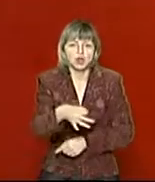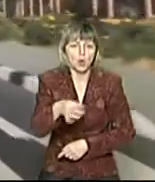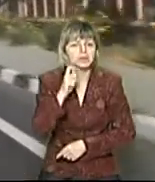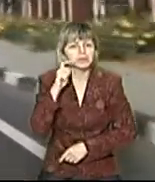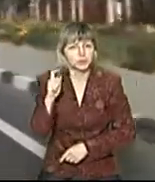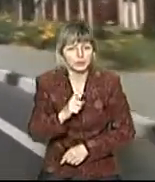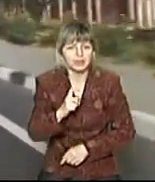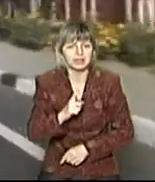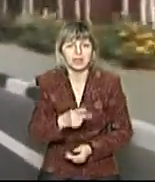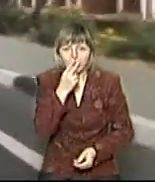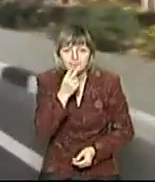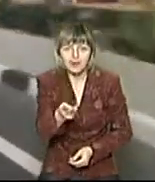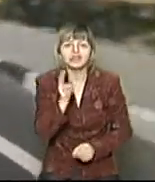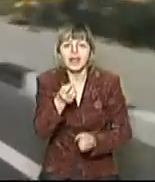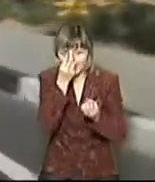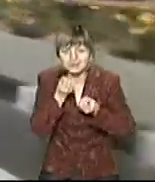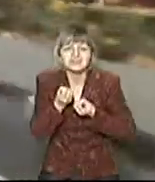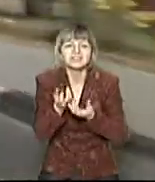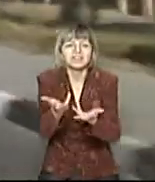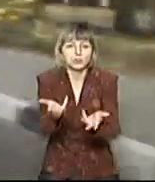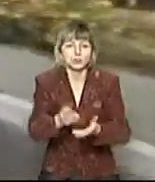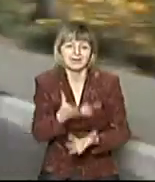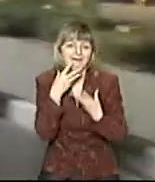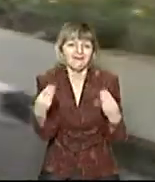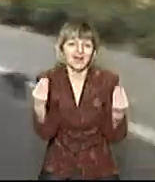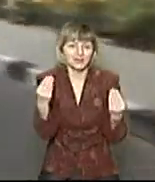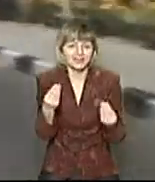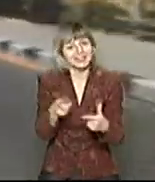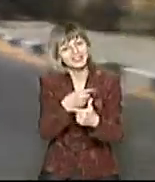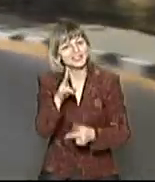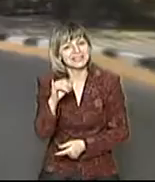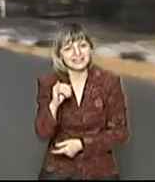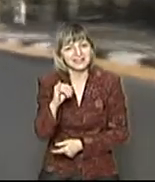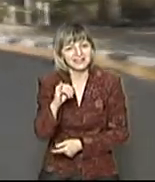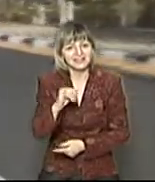України. Бачите, як вони цвітуть? Красота чи ні?